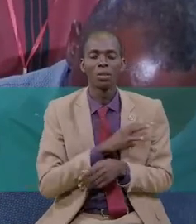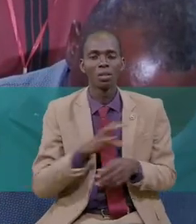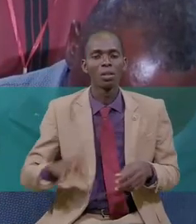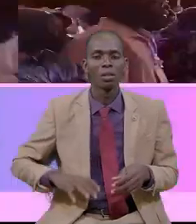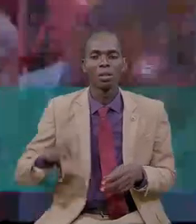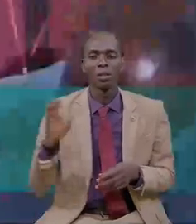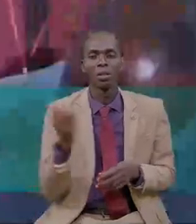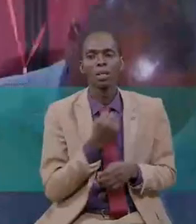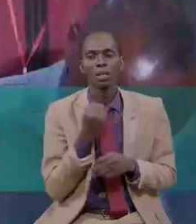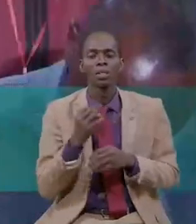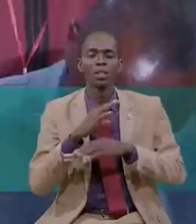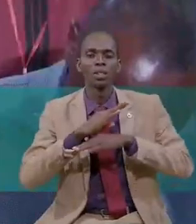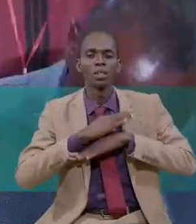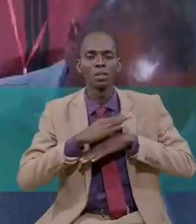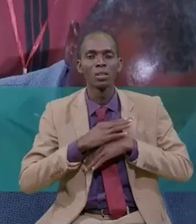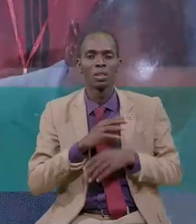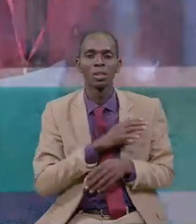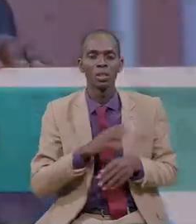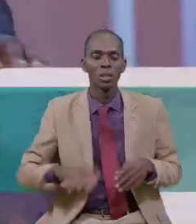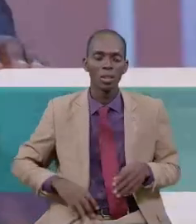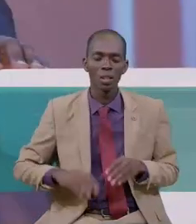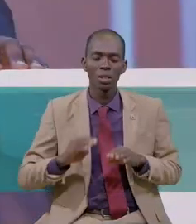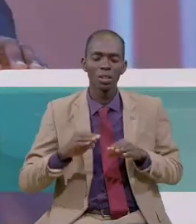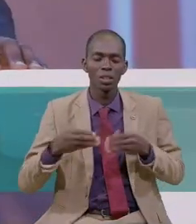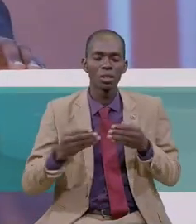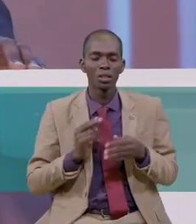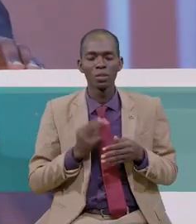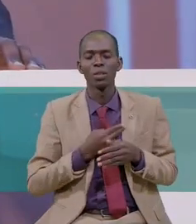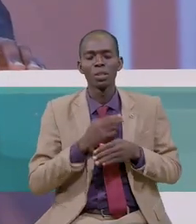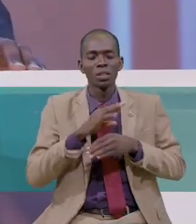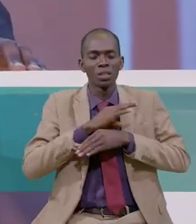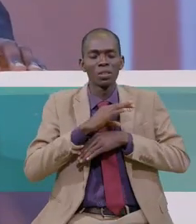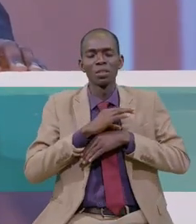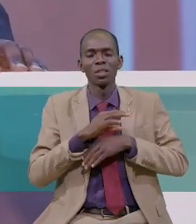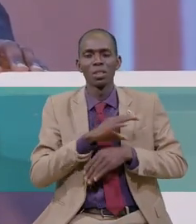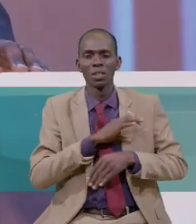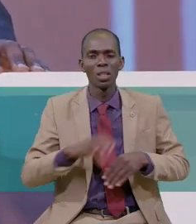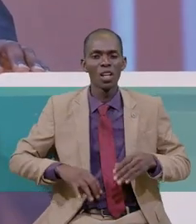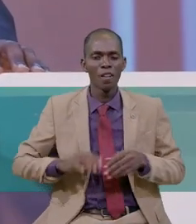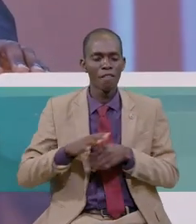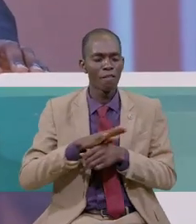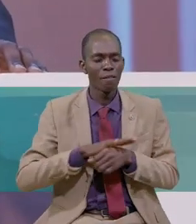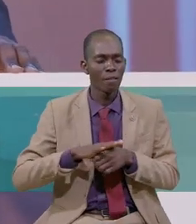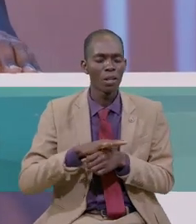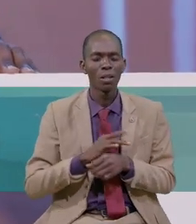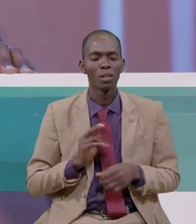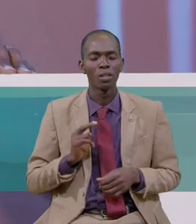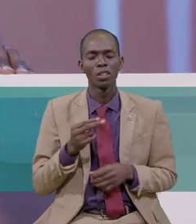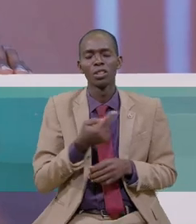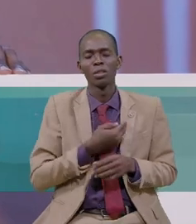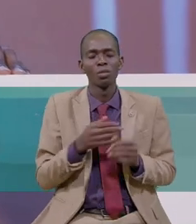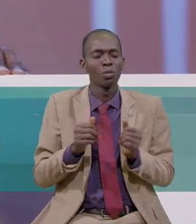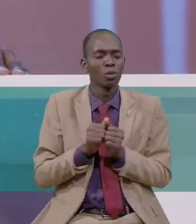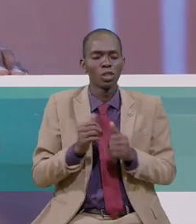Christ. Christ satisfait, Christ nous remplit de